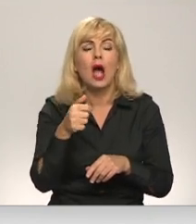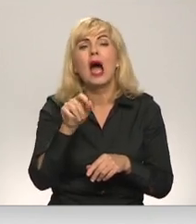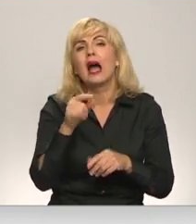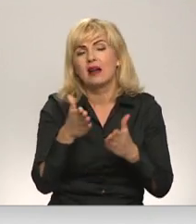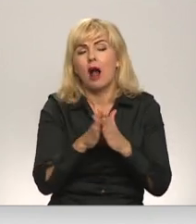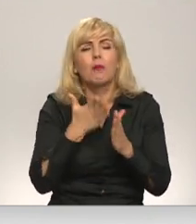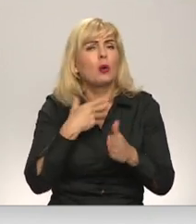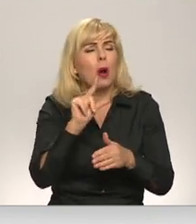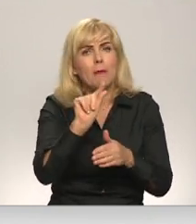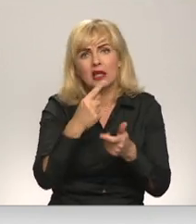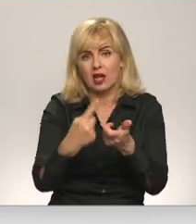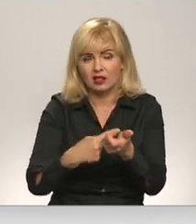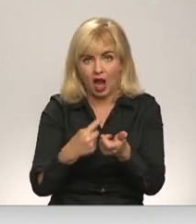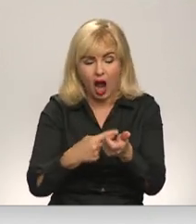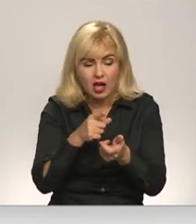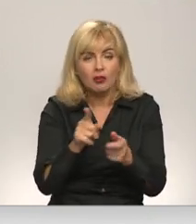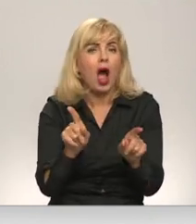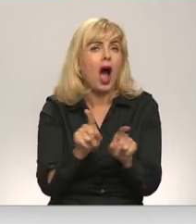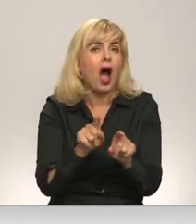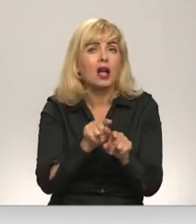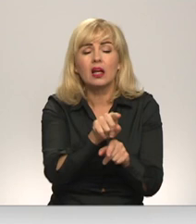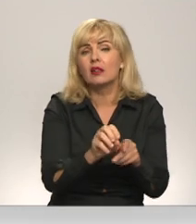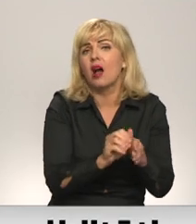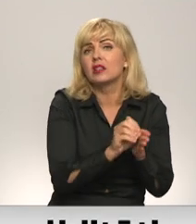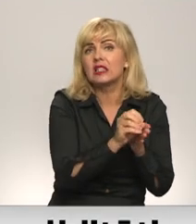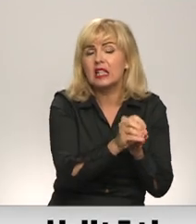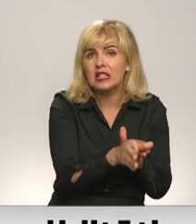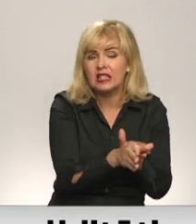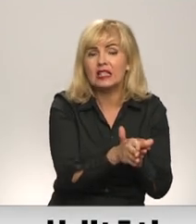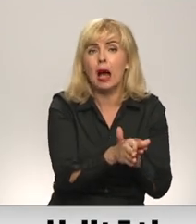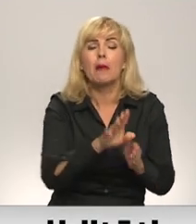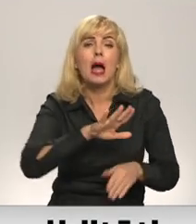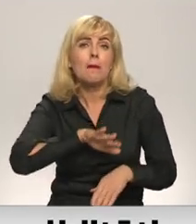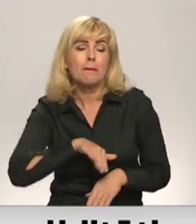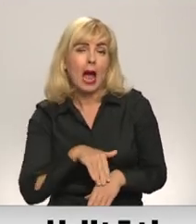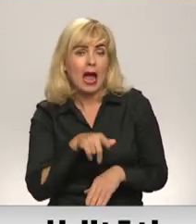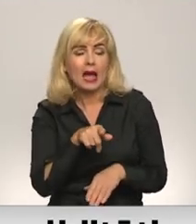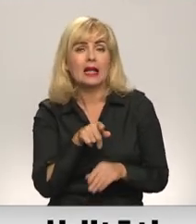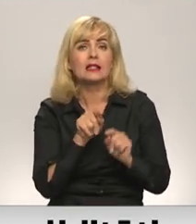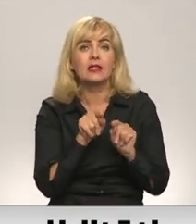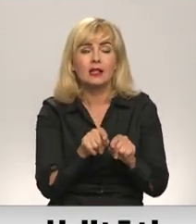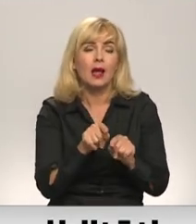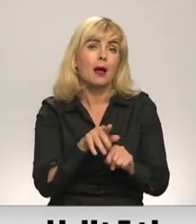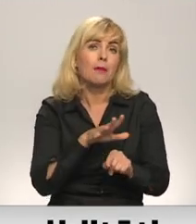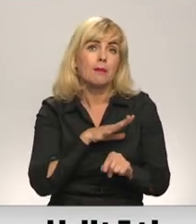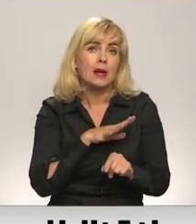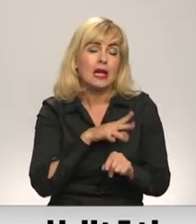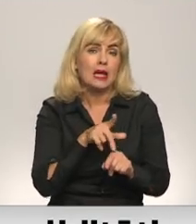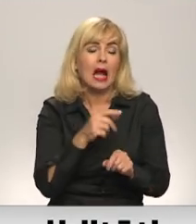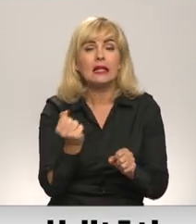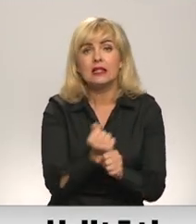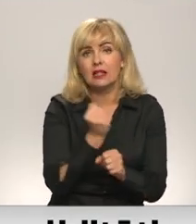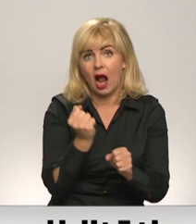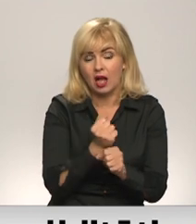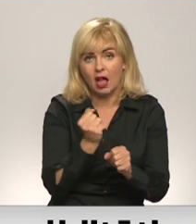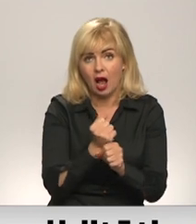un arī tā sistēma, pēc kuras tika izstrādāts